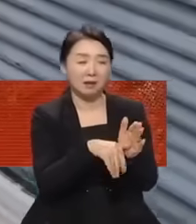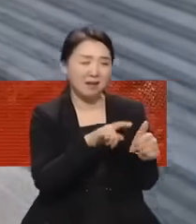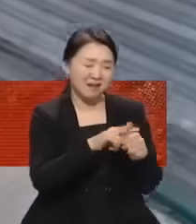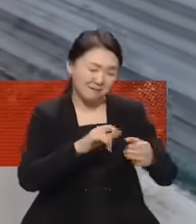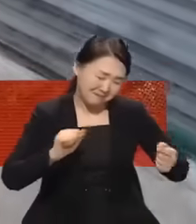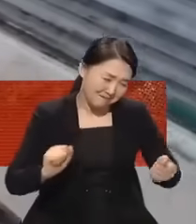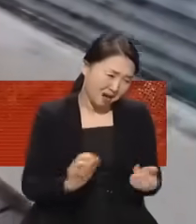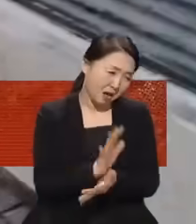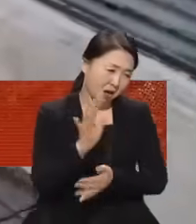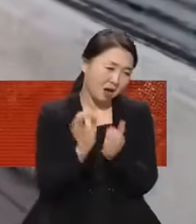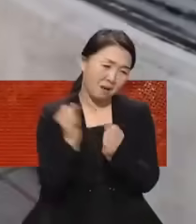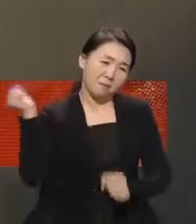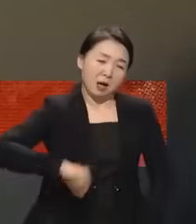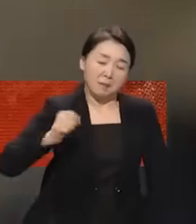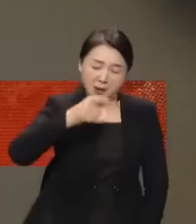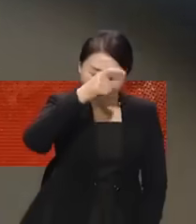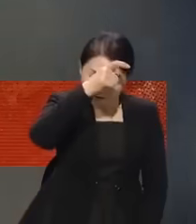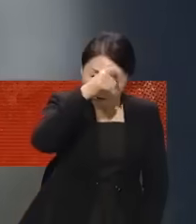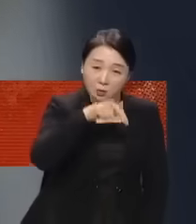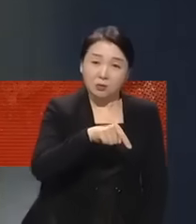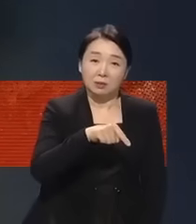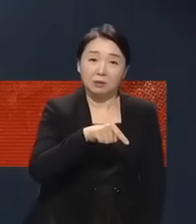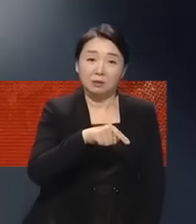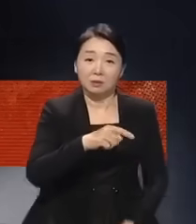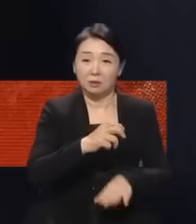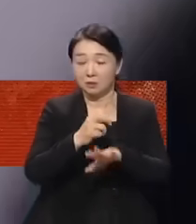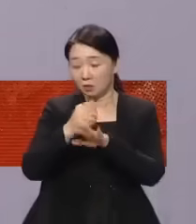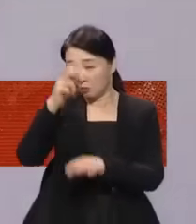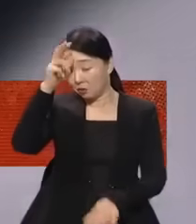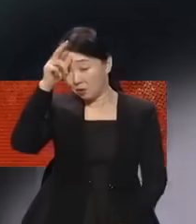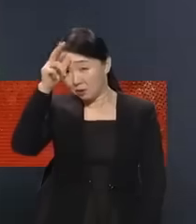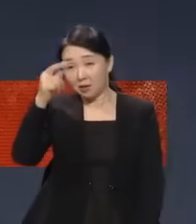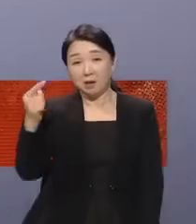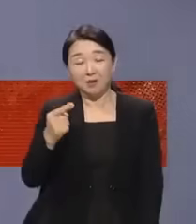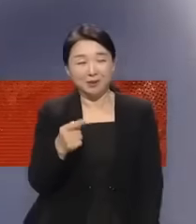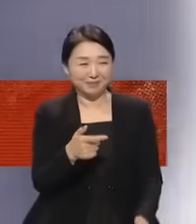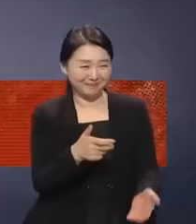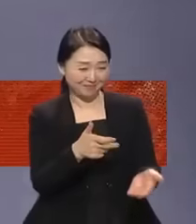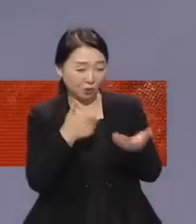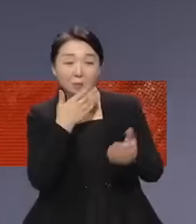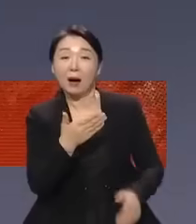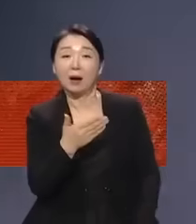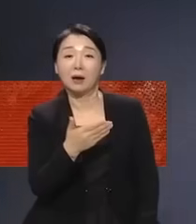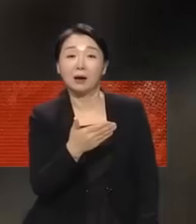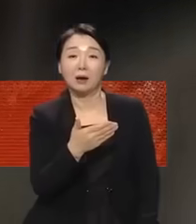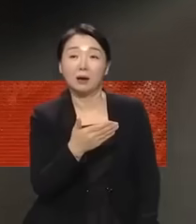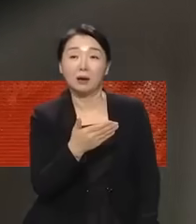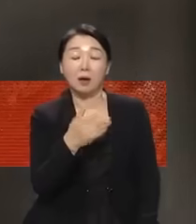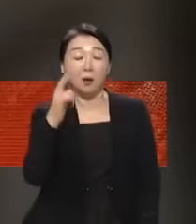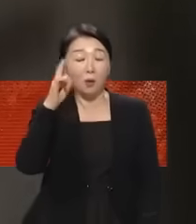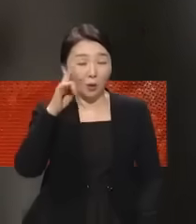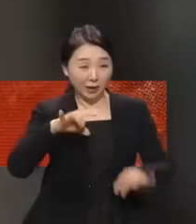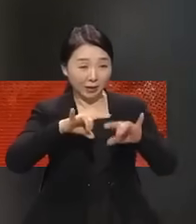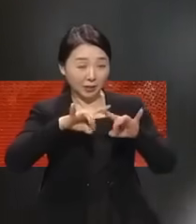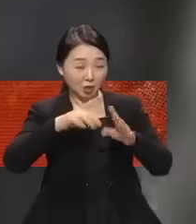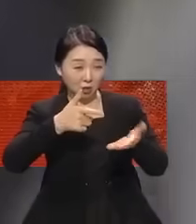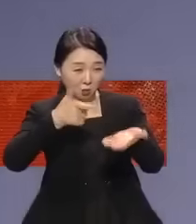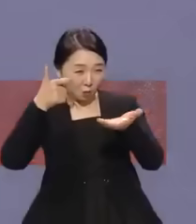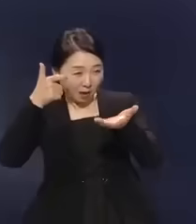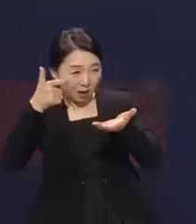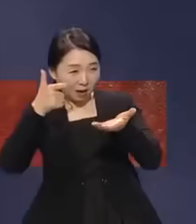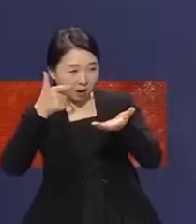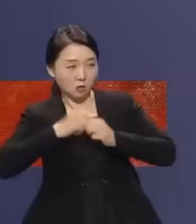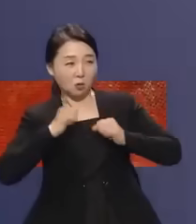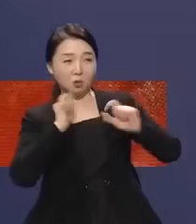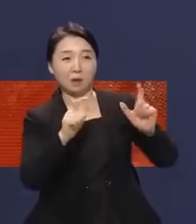풀리고 스러 들지 않으니까 그럴 경우에는 경찰이 그 무기나 장구를 사용할 수 있으니까 당시에 이제 태 정원을 꺼내들고 경고를 했어요